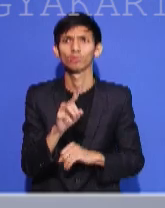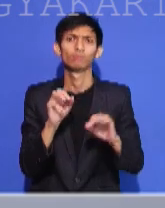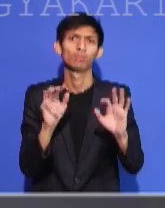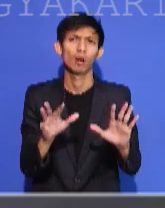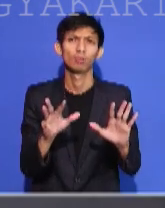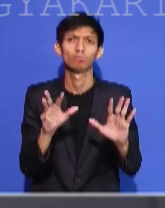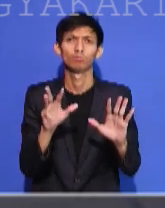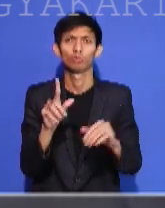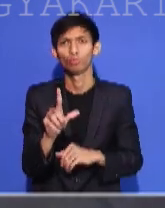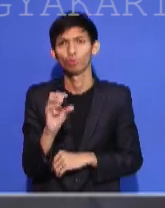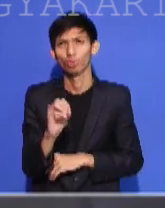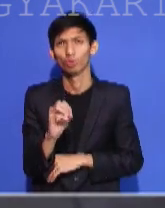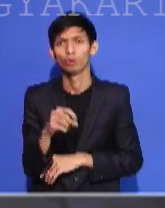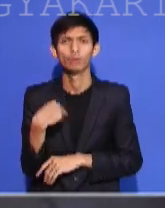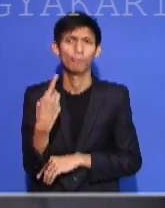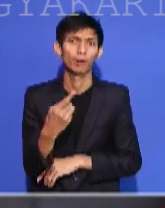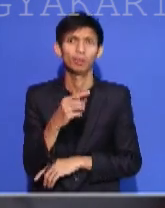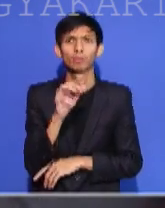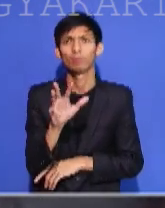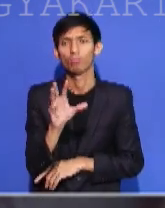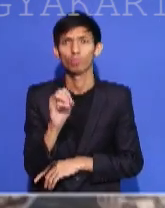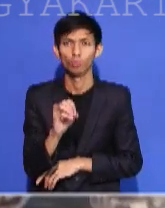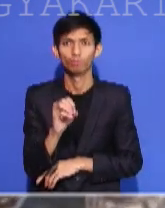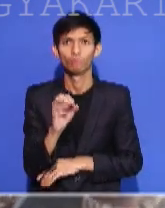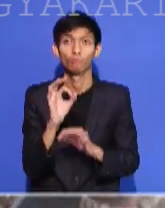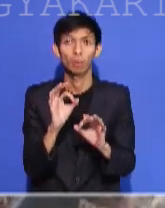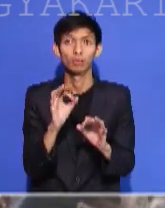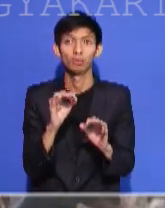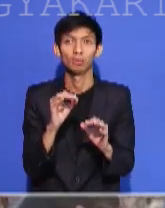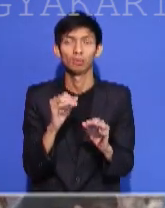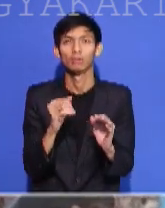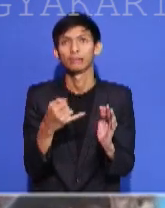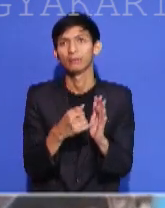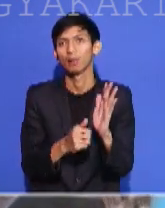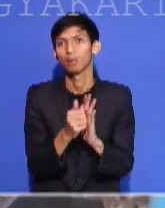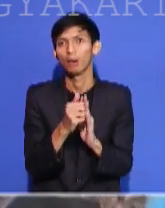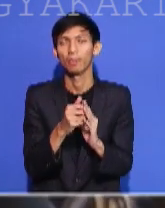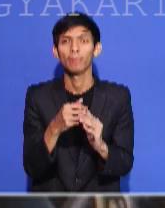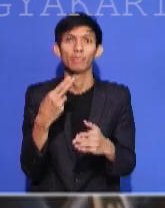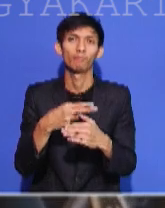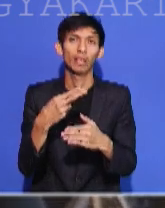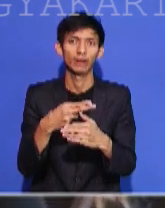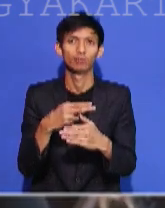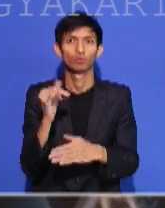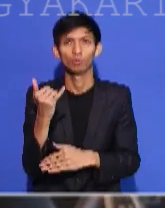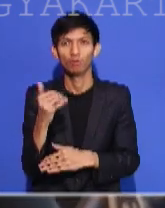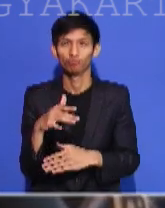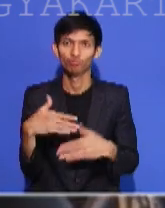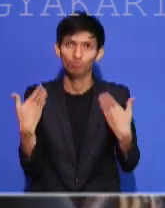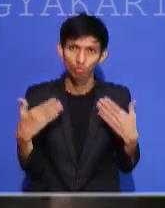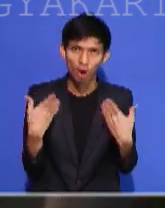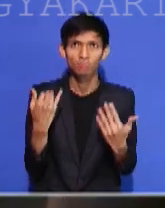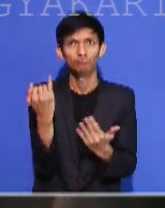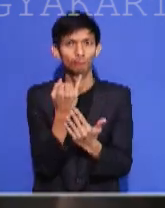hingga 1990-an. Di antaranya mengisi acara yang sangat terkenal di TVRI Yogyakarta, yaitu Gemar Menggambar, yang